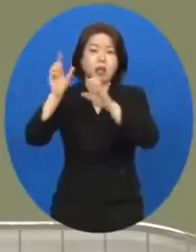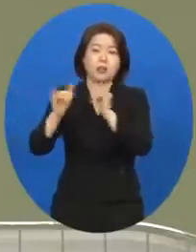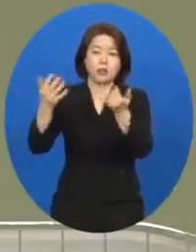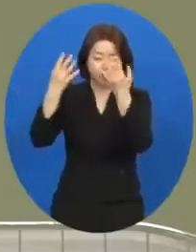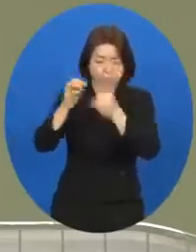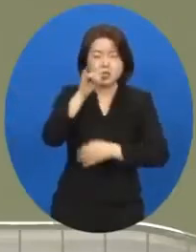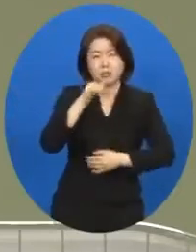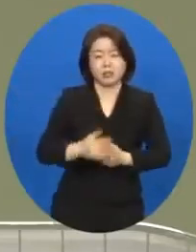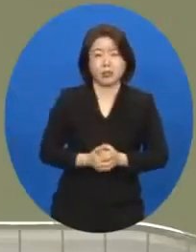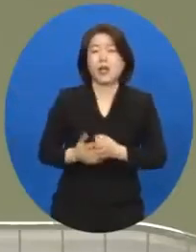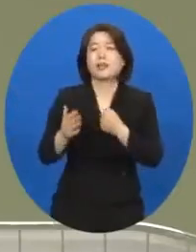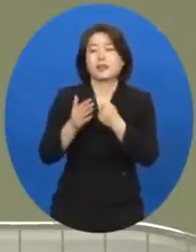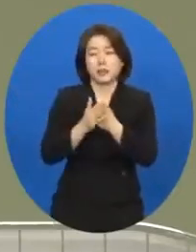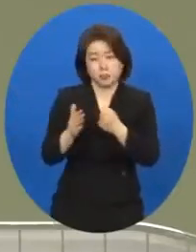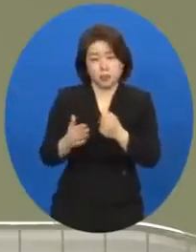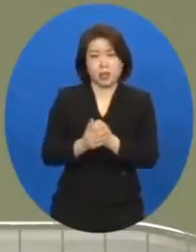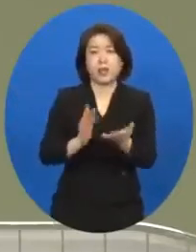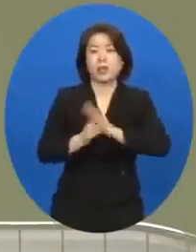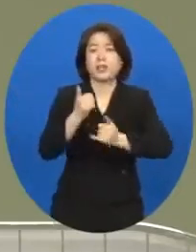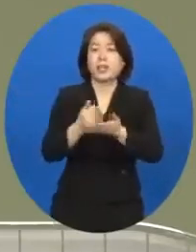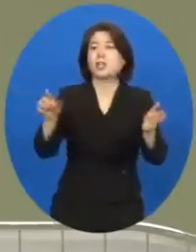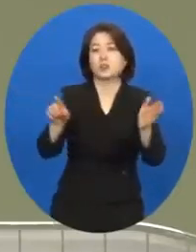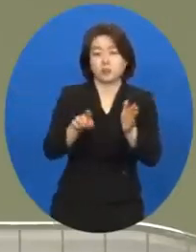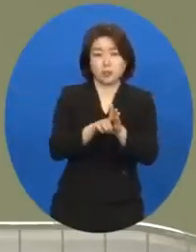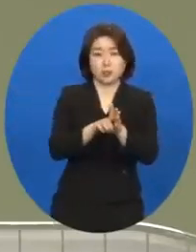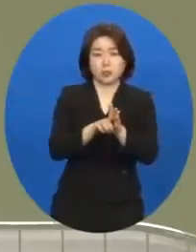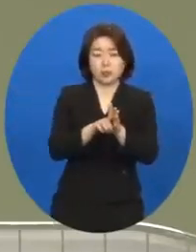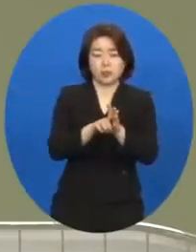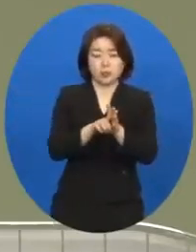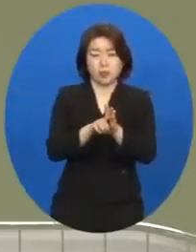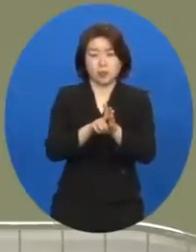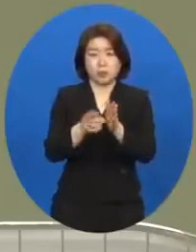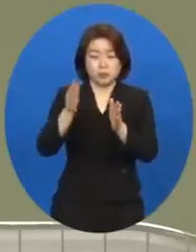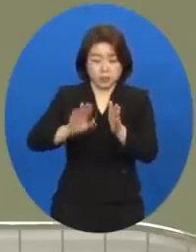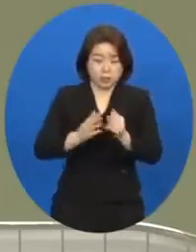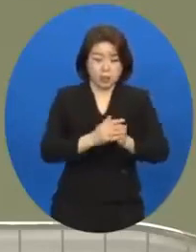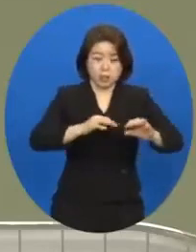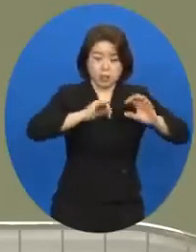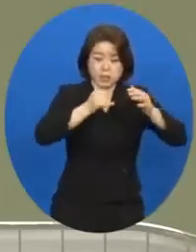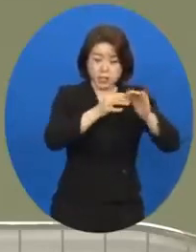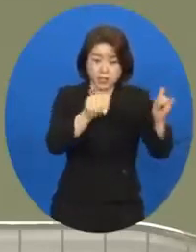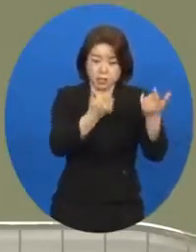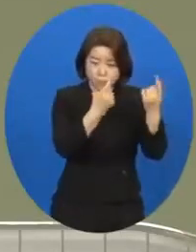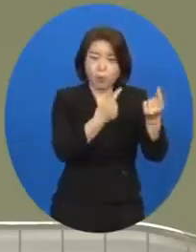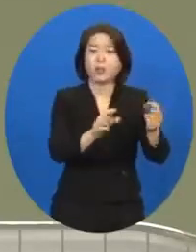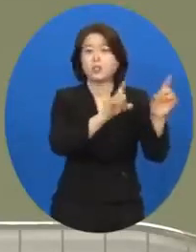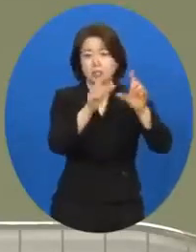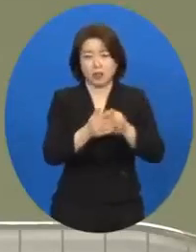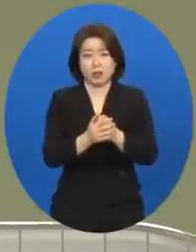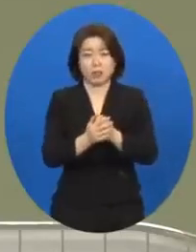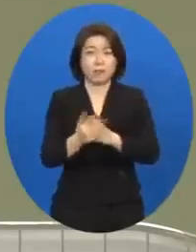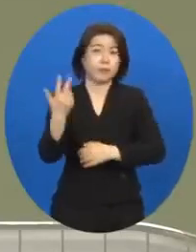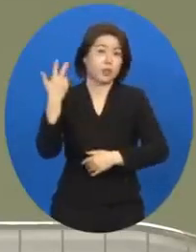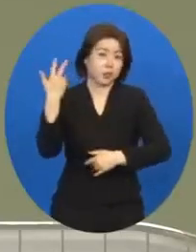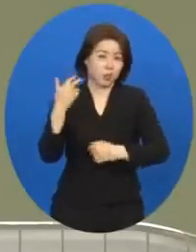많습니다. 그래서 예수를 믿어도 세상 사람처럼 사는 거예요. 지난 주간에 어떤 분이